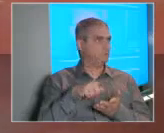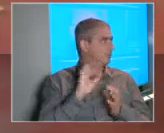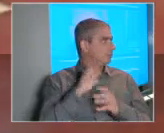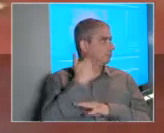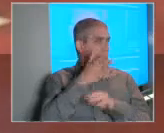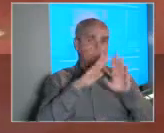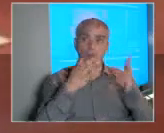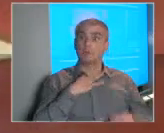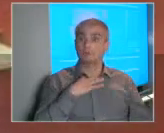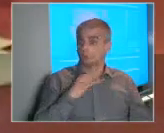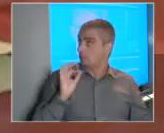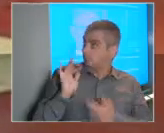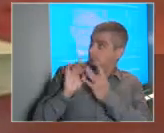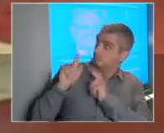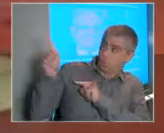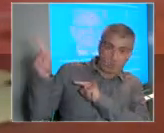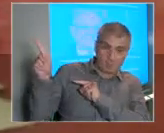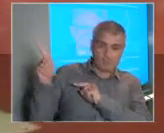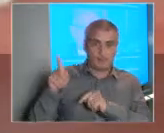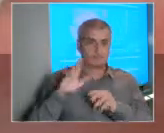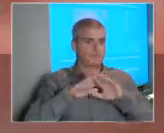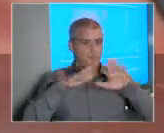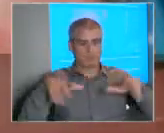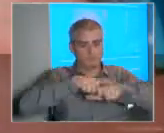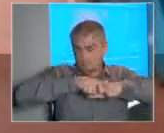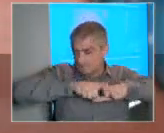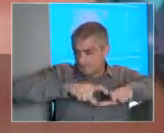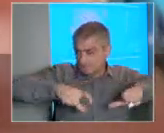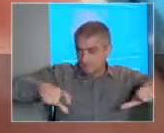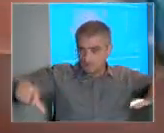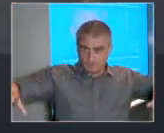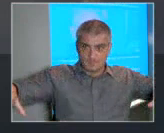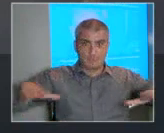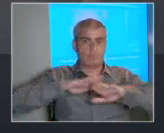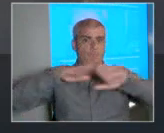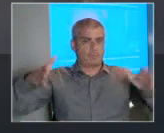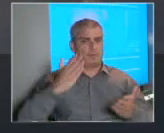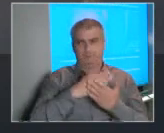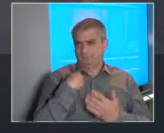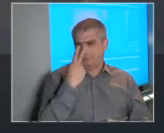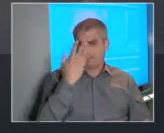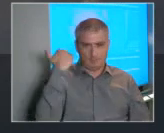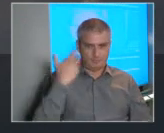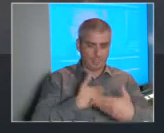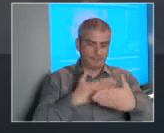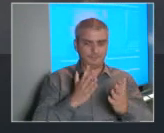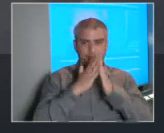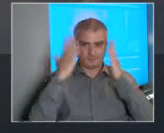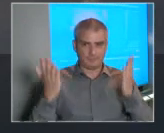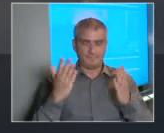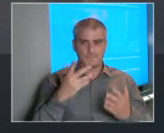מחוץ לאולפן שלנו, כן. כן, ממש מחוץ לאולפן. שולחנות פרוסים. שולחנות פרוסים, אני כבר ראיתי את הארגזים